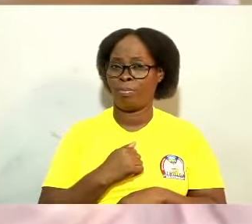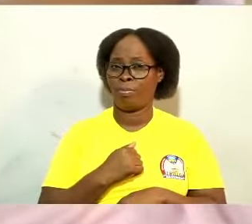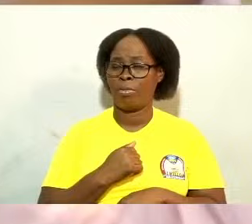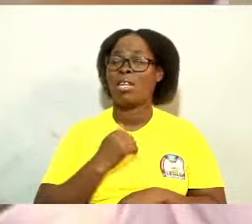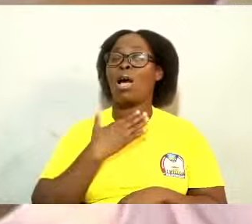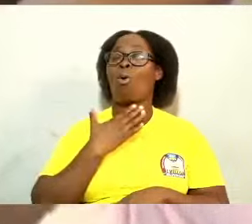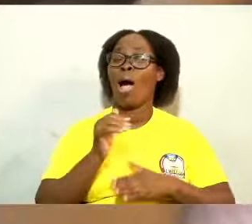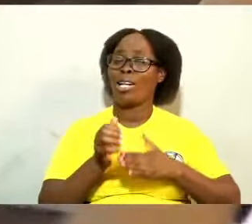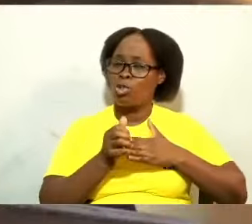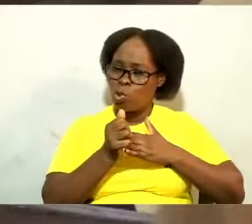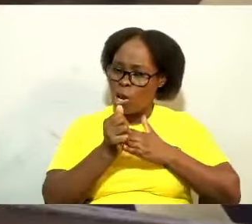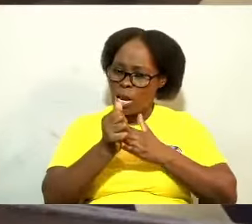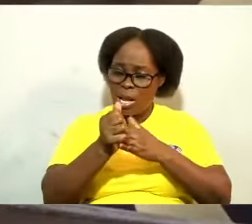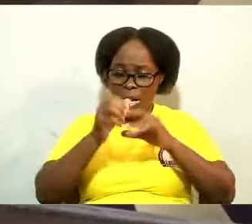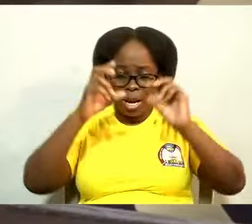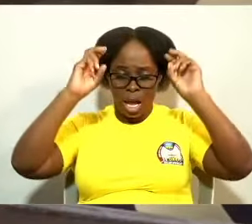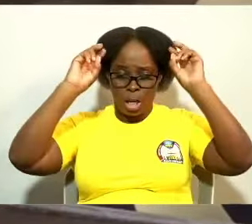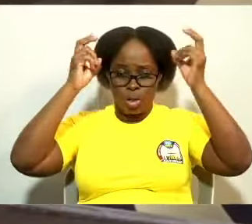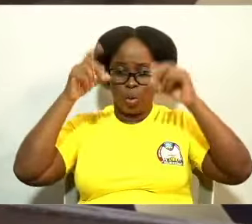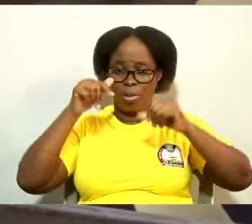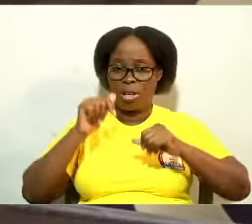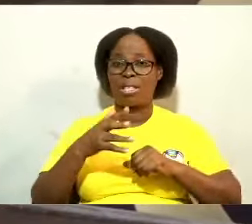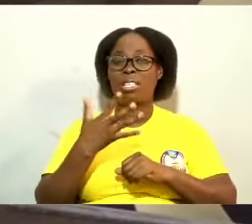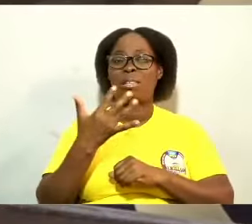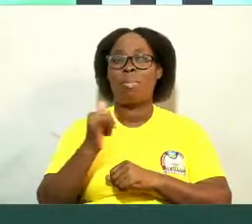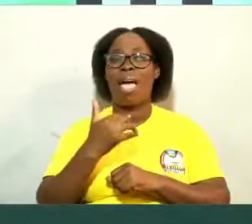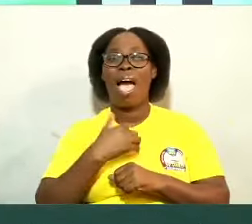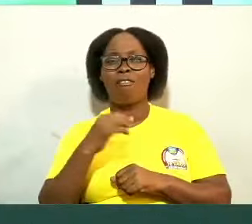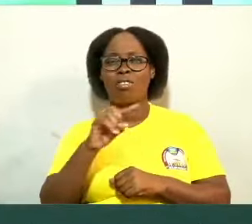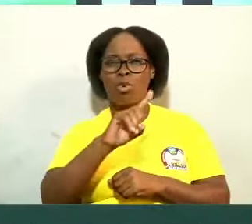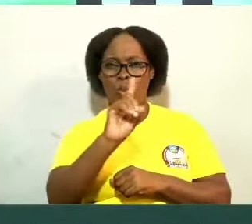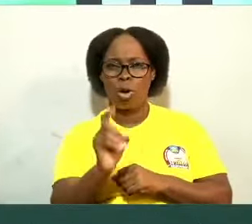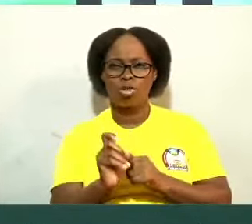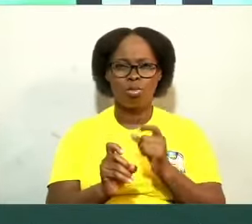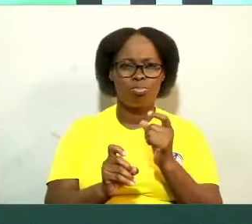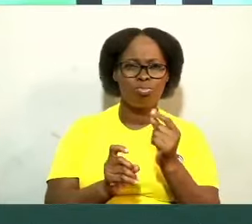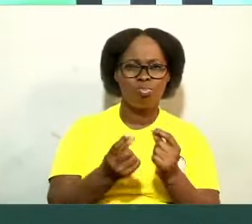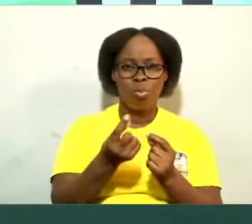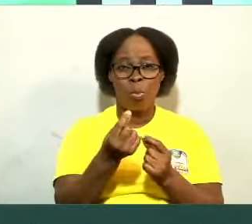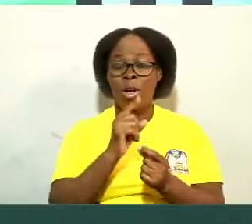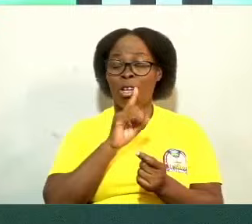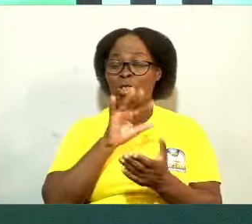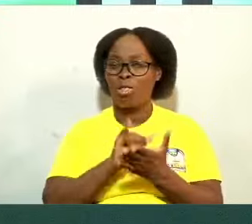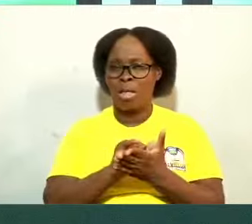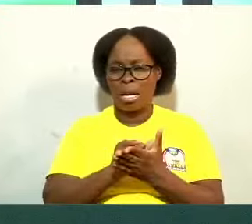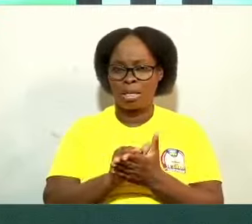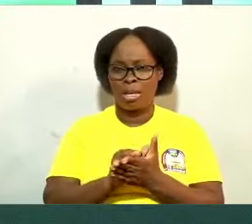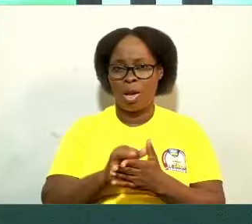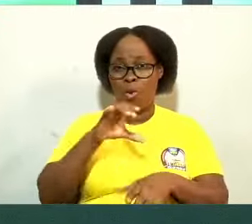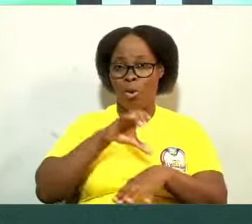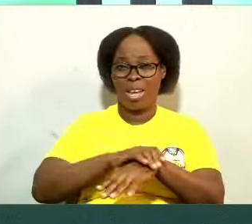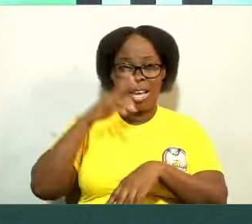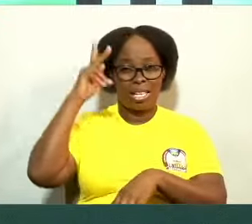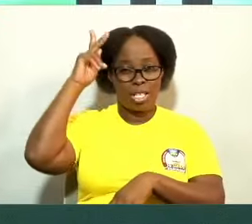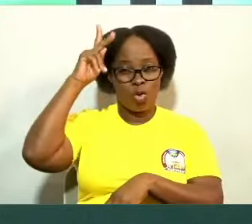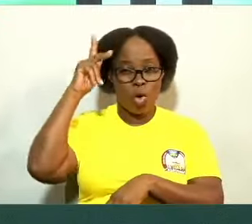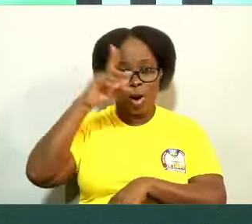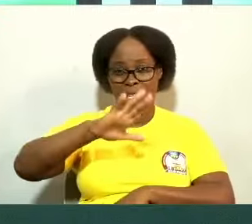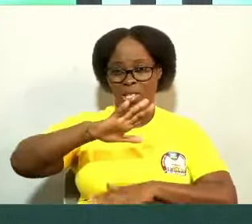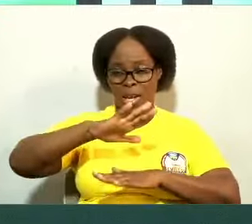nitaongoza mada hii kwa kuweka maswali madogo madogo ili kupata ufahamu mzuri wa